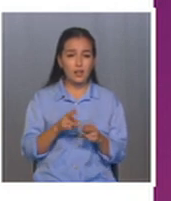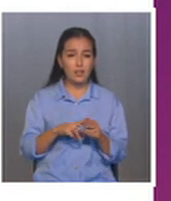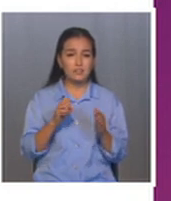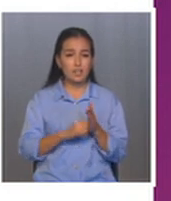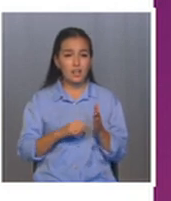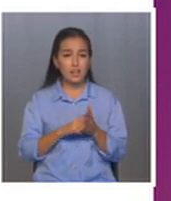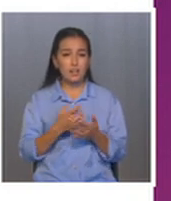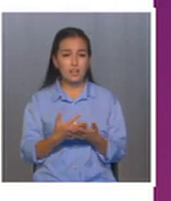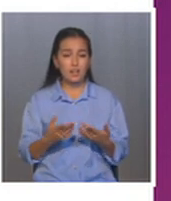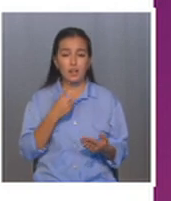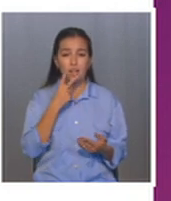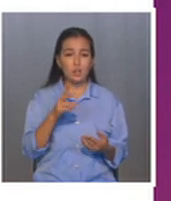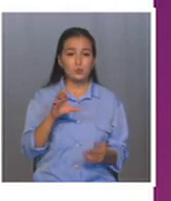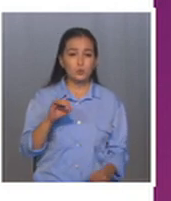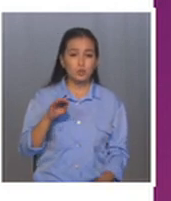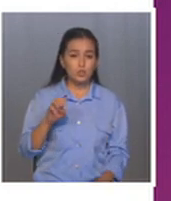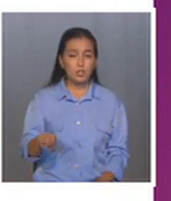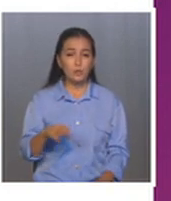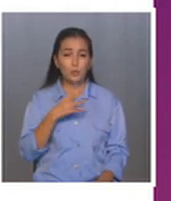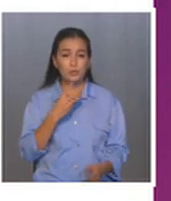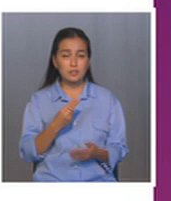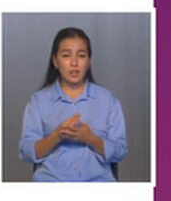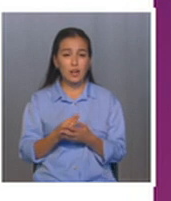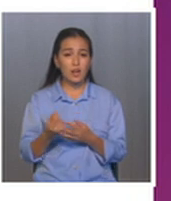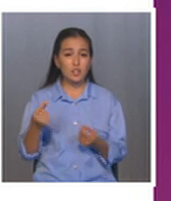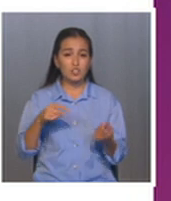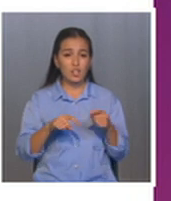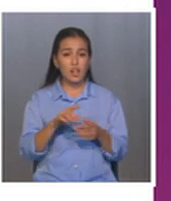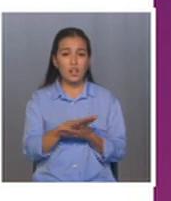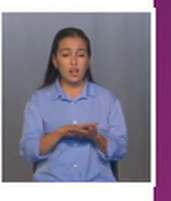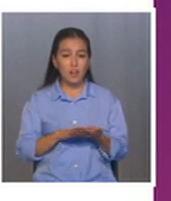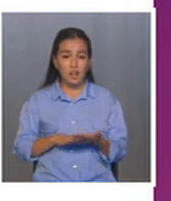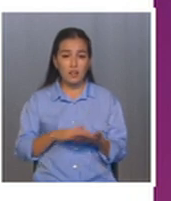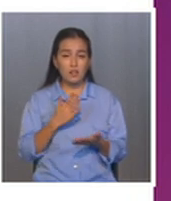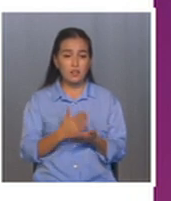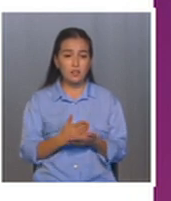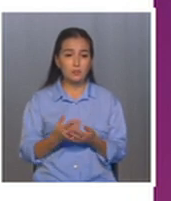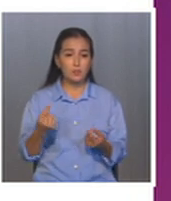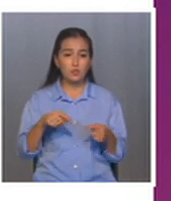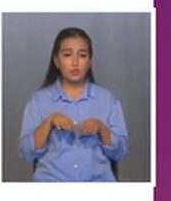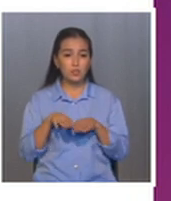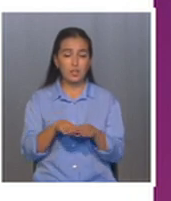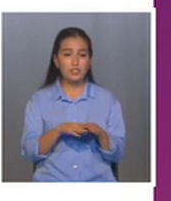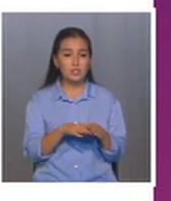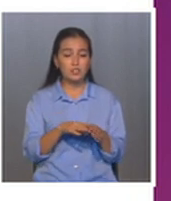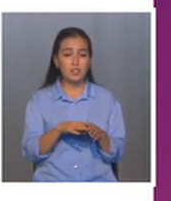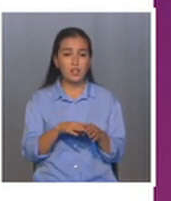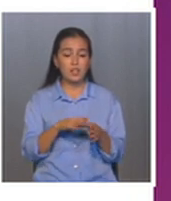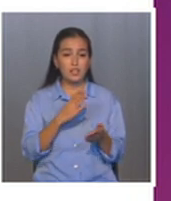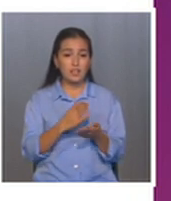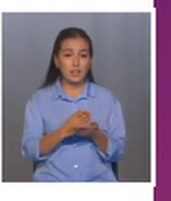қарастырады. Ал сюжет өз ара жалғасқан оқиғалардың тізбегі, бір тұтас желісі. Сюжеттің